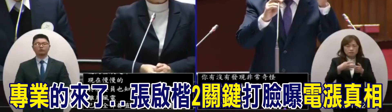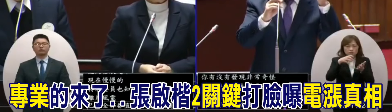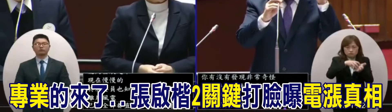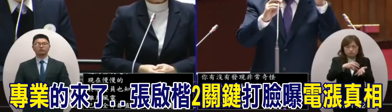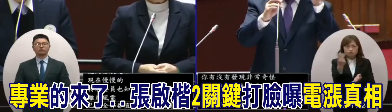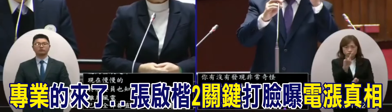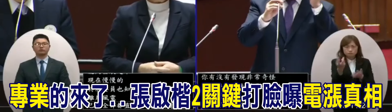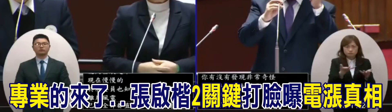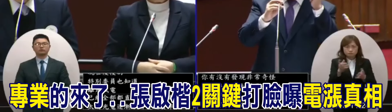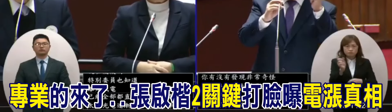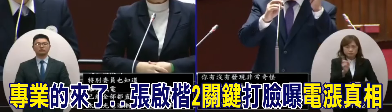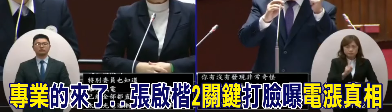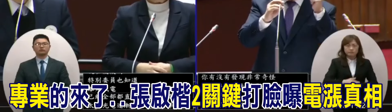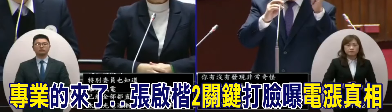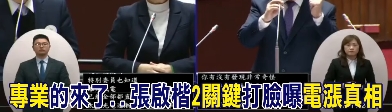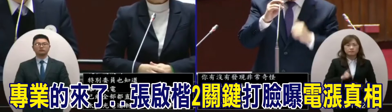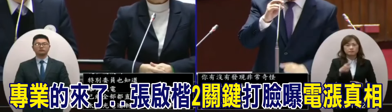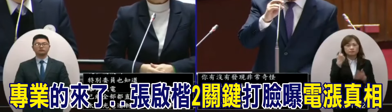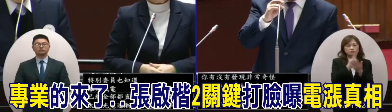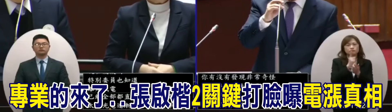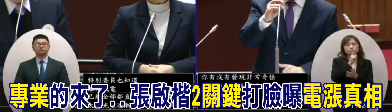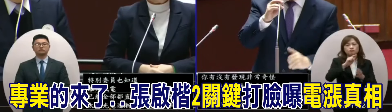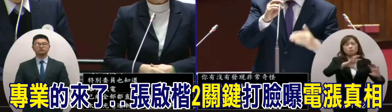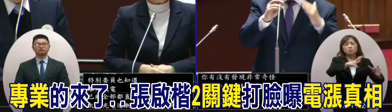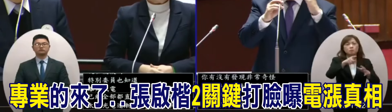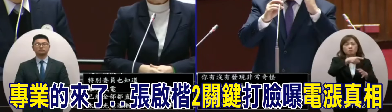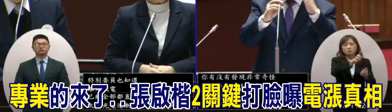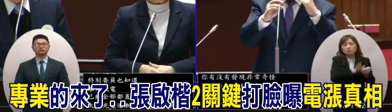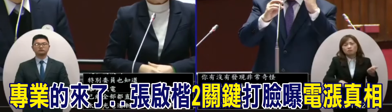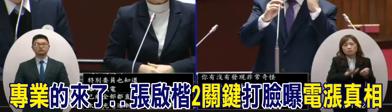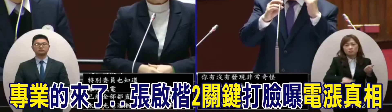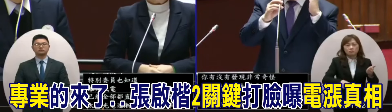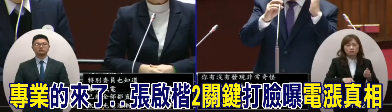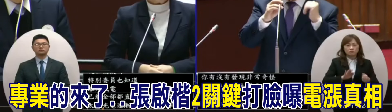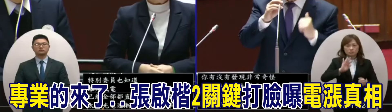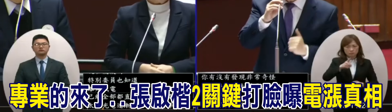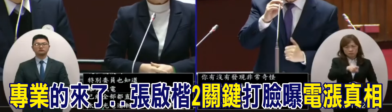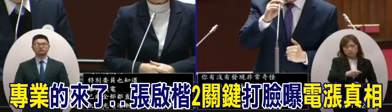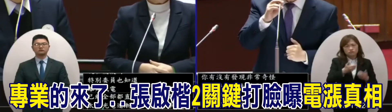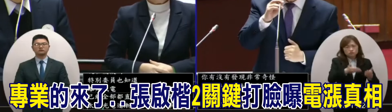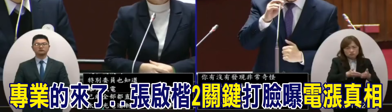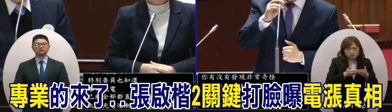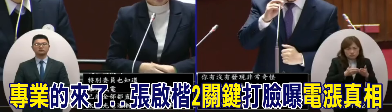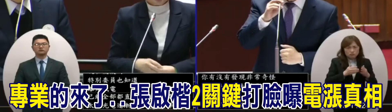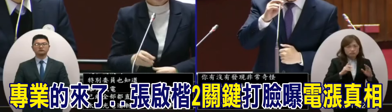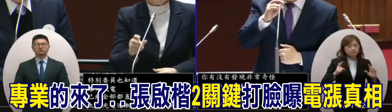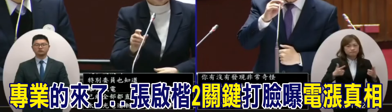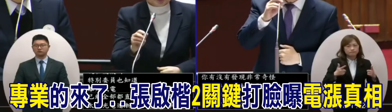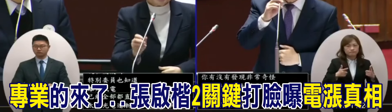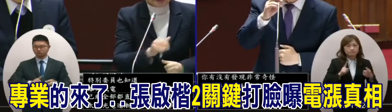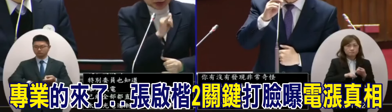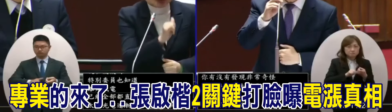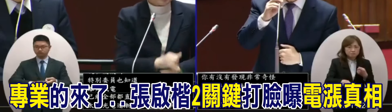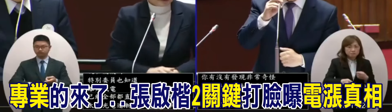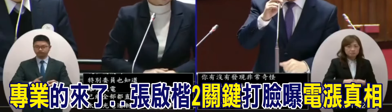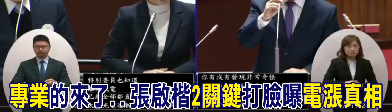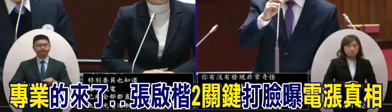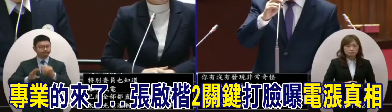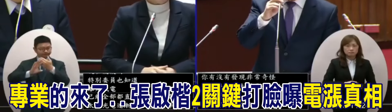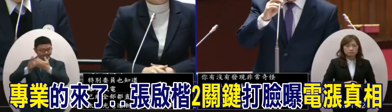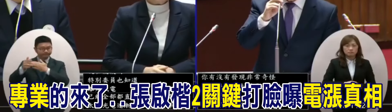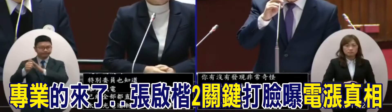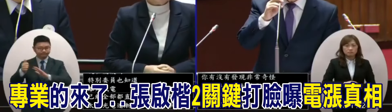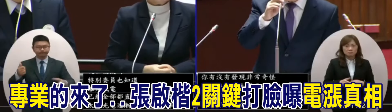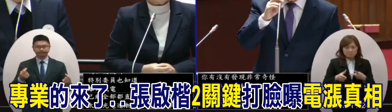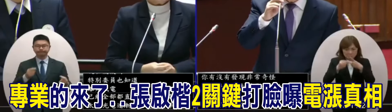个，你每次都讲国际因素，事实上这个不是那么重要的，对不对？ 不对， 第二更重要， 国际因素还是最